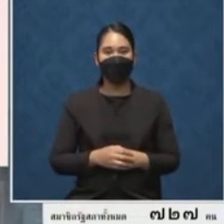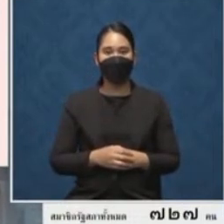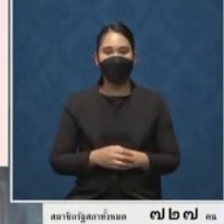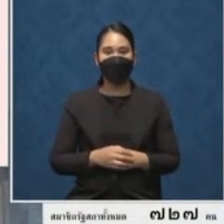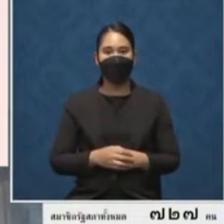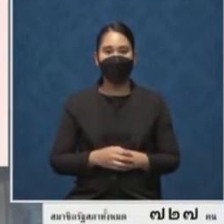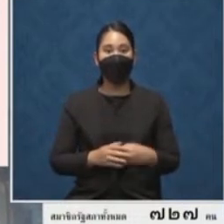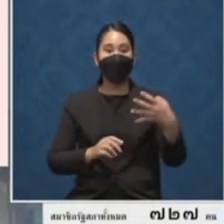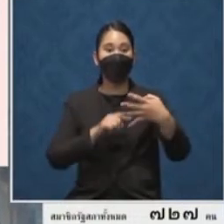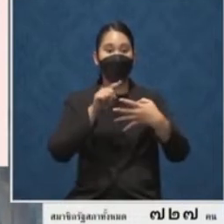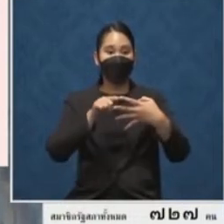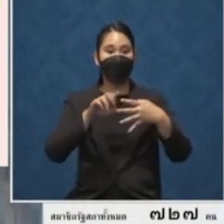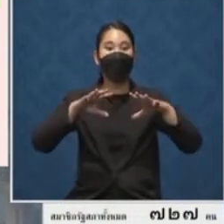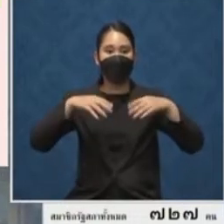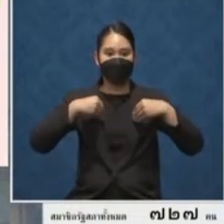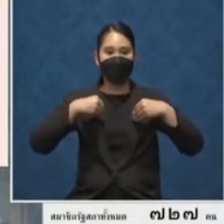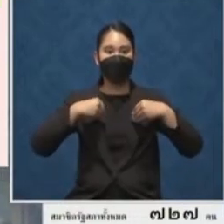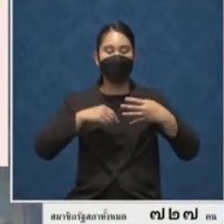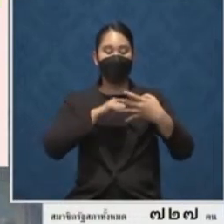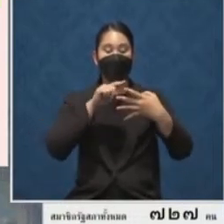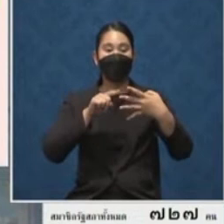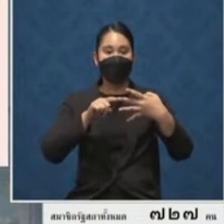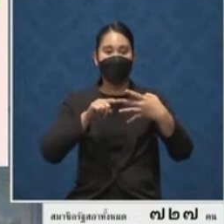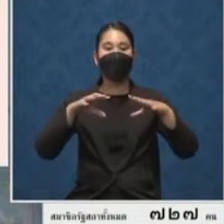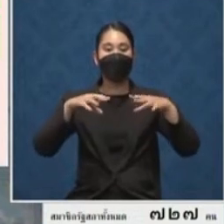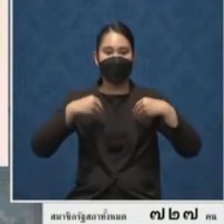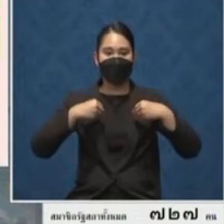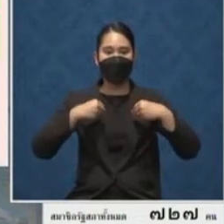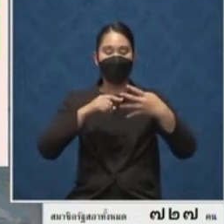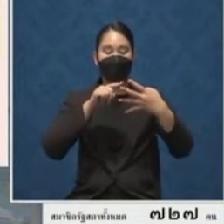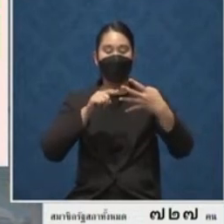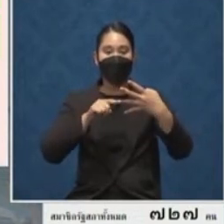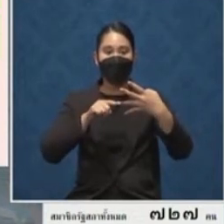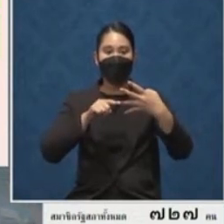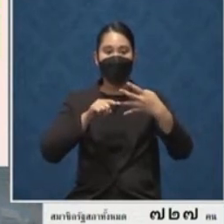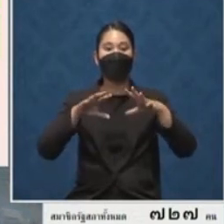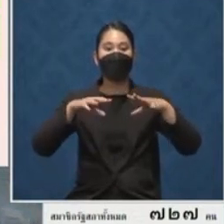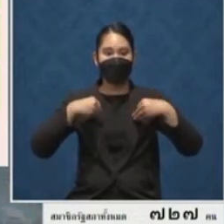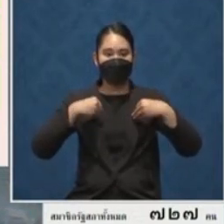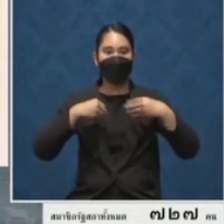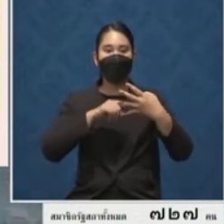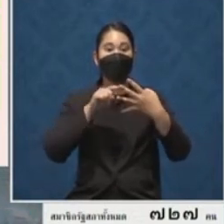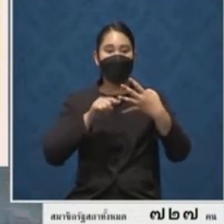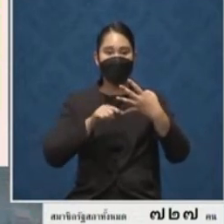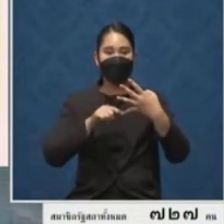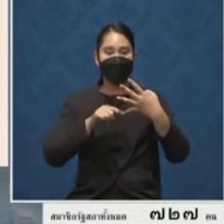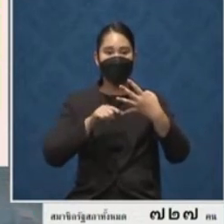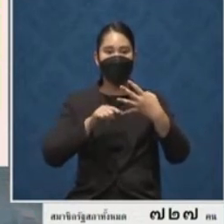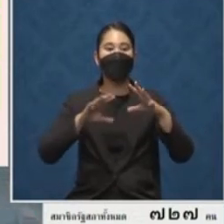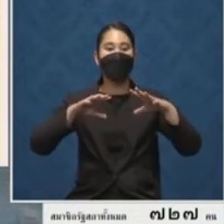1รับหลักการ2รับหลักการ3รับหลักการ4รับหลัก